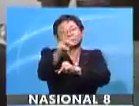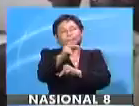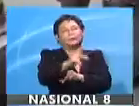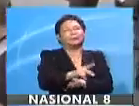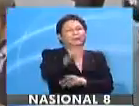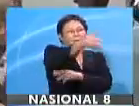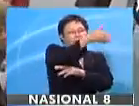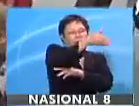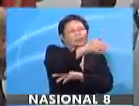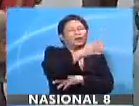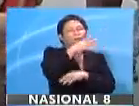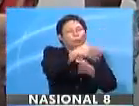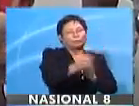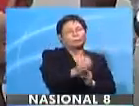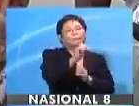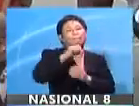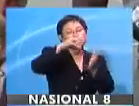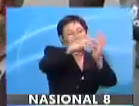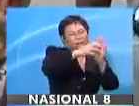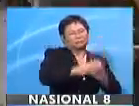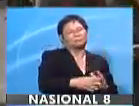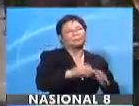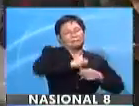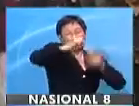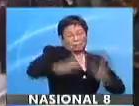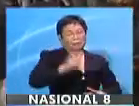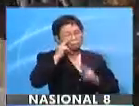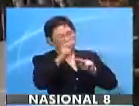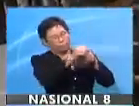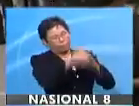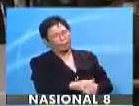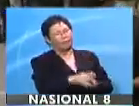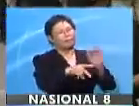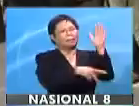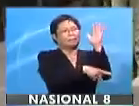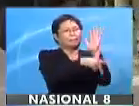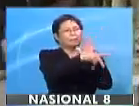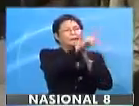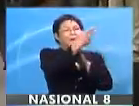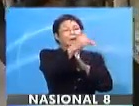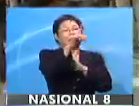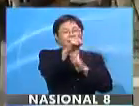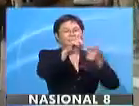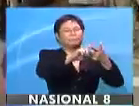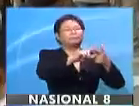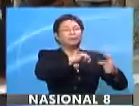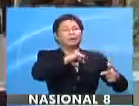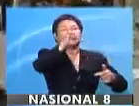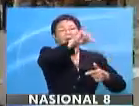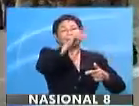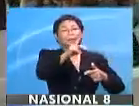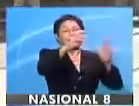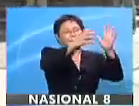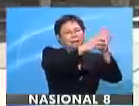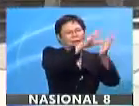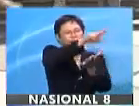Ibu pejabat pas antara pemimpin pembangkang yang kelihatan ahli parlimen alam Khalid Abdul Samad dan ahli jawatankuasa